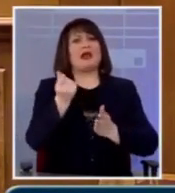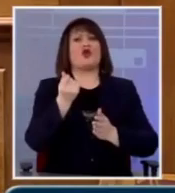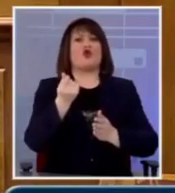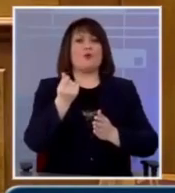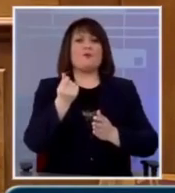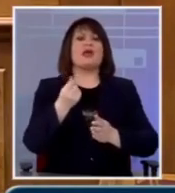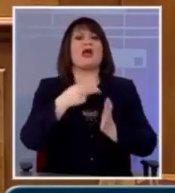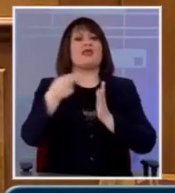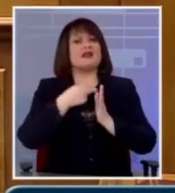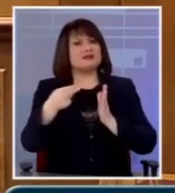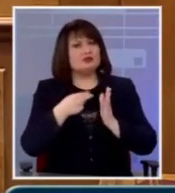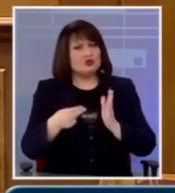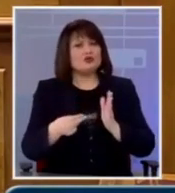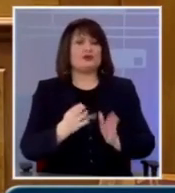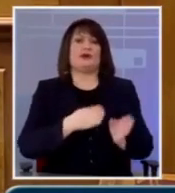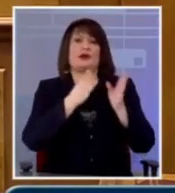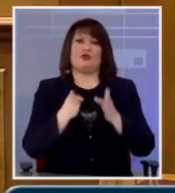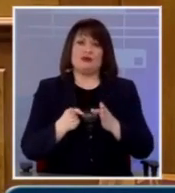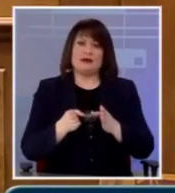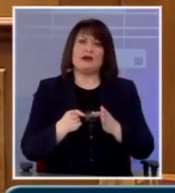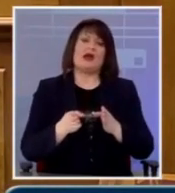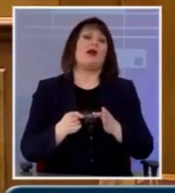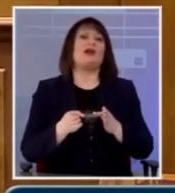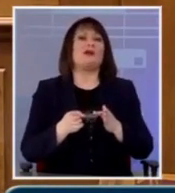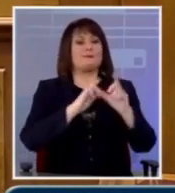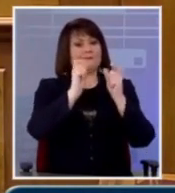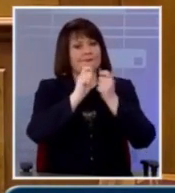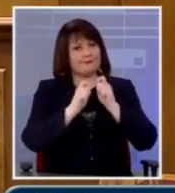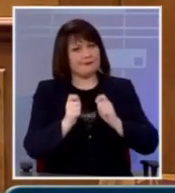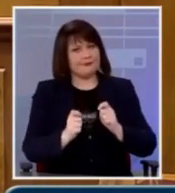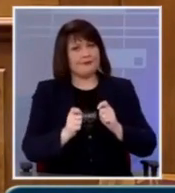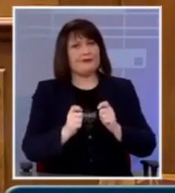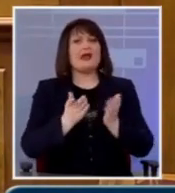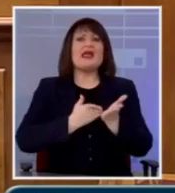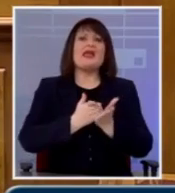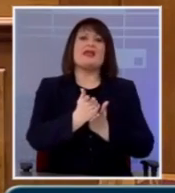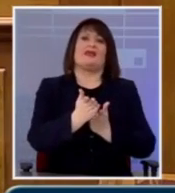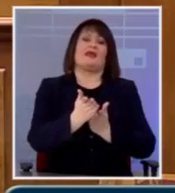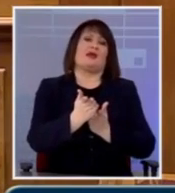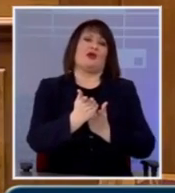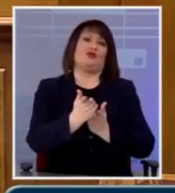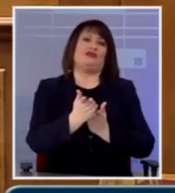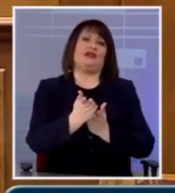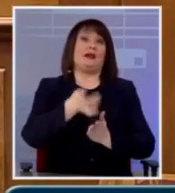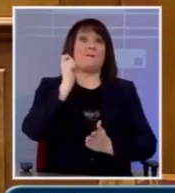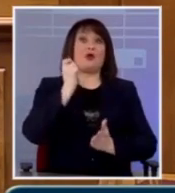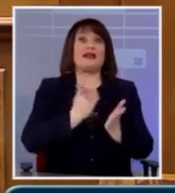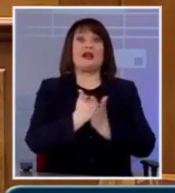και των θεσμών, αλλά και ταυτόχρονα αποκατάστασης του αισθήματος δικαίου και του πολιτικού ήθους στη χώρα.